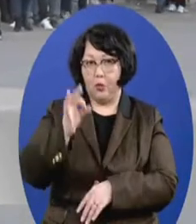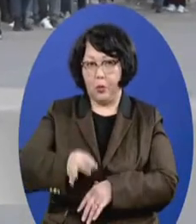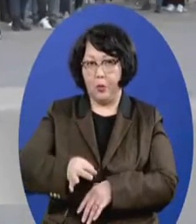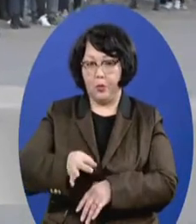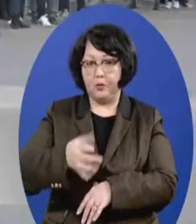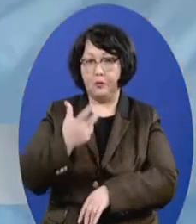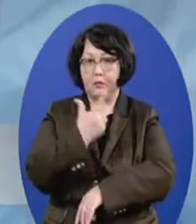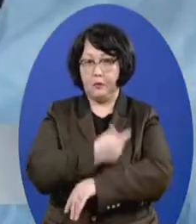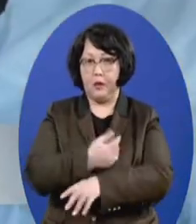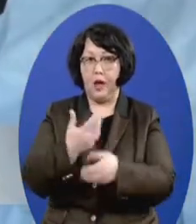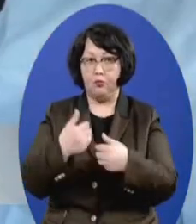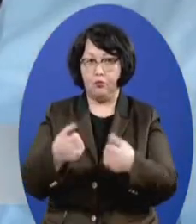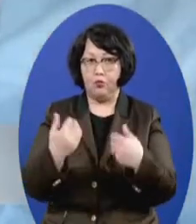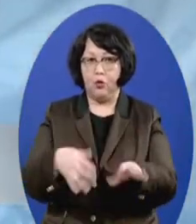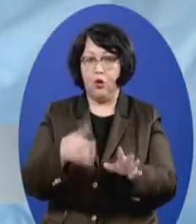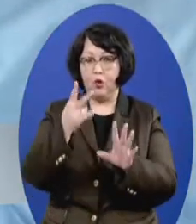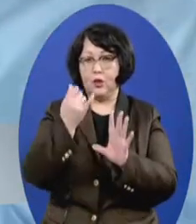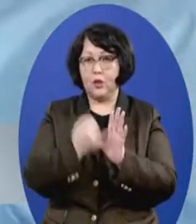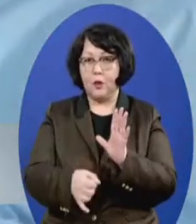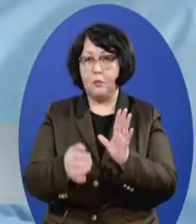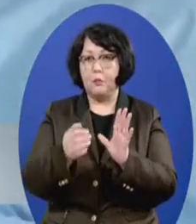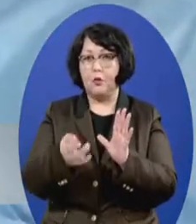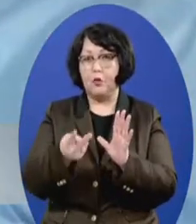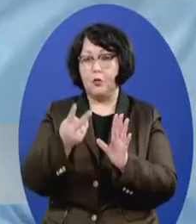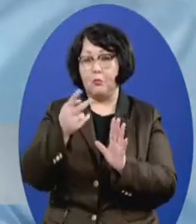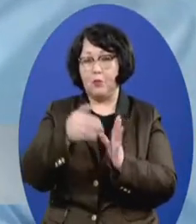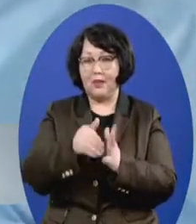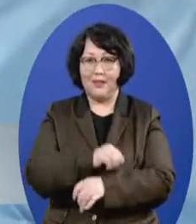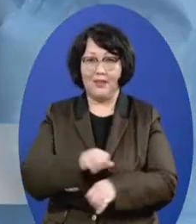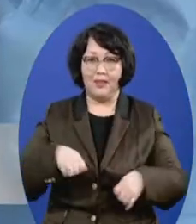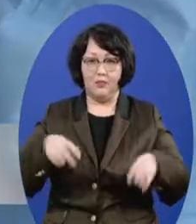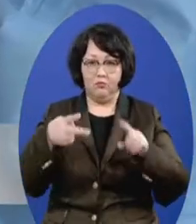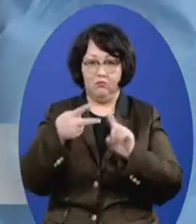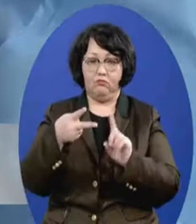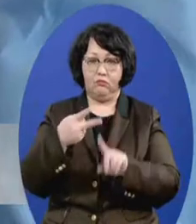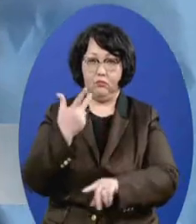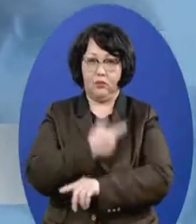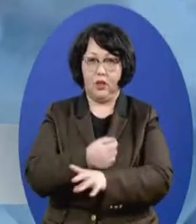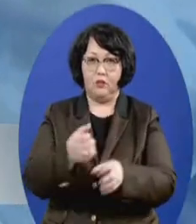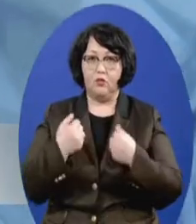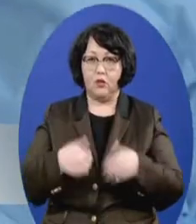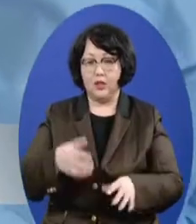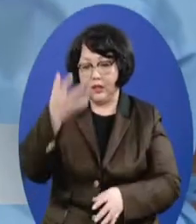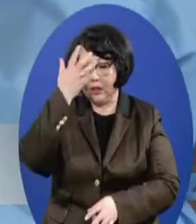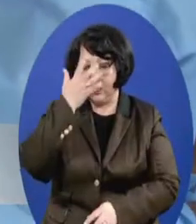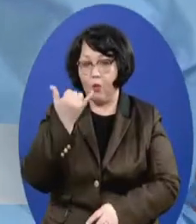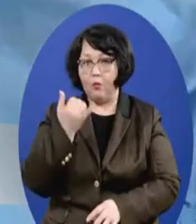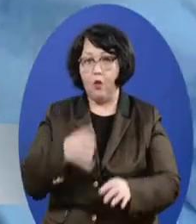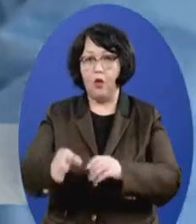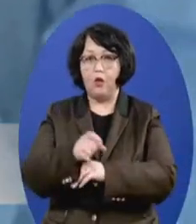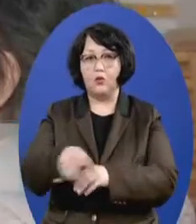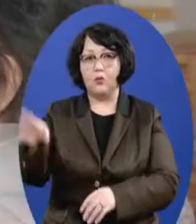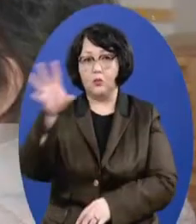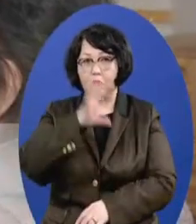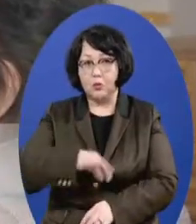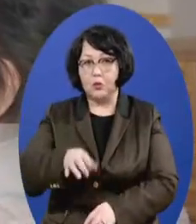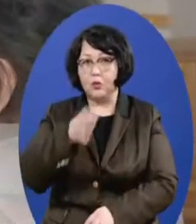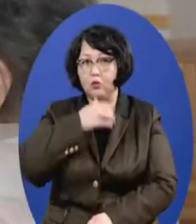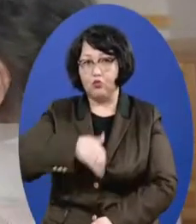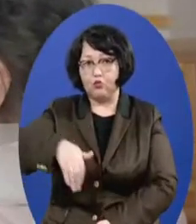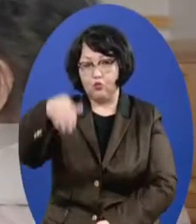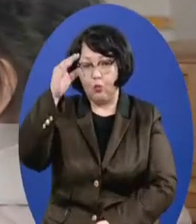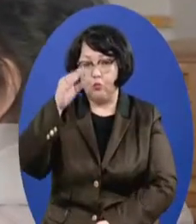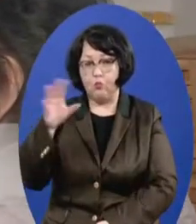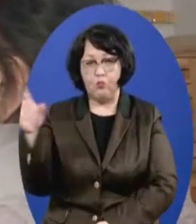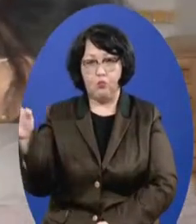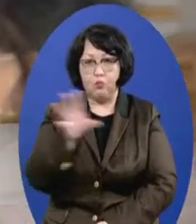байна. Харин 262,000 иргэн 2 дугаар томдоо хамрагдаад байна. Засгийн газраас нийслэлийн насан турсан иргэд буюу зорилтд бүлгийг гамшигаас